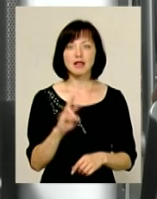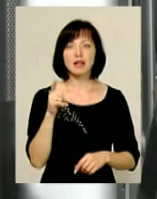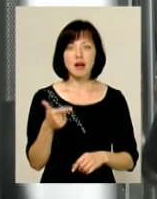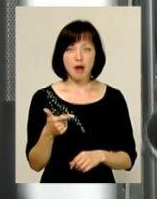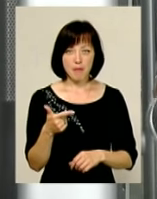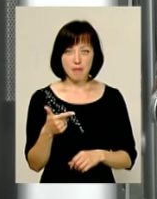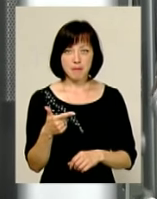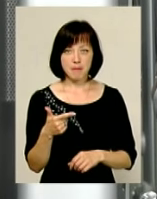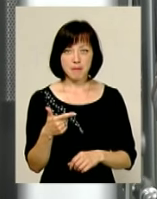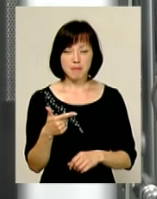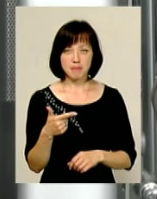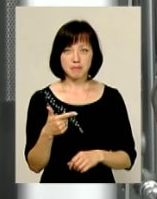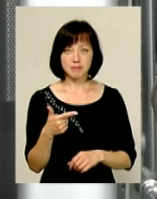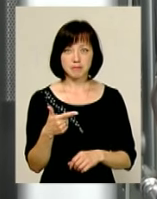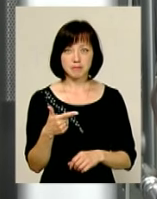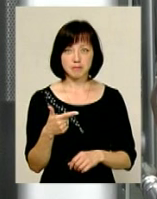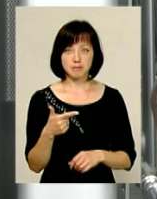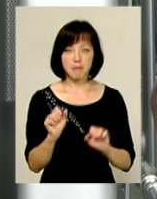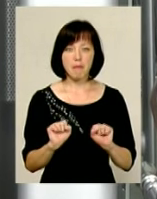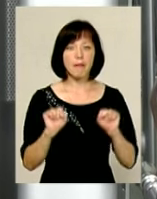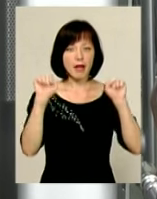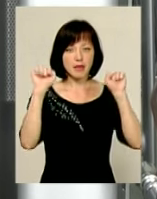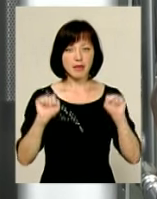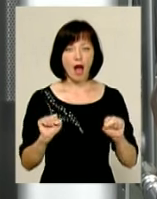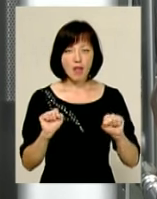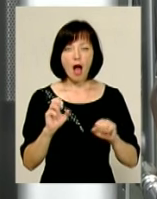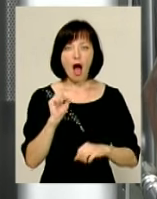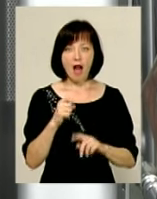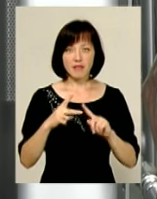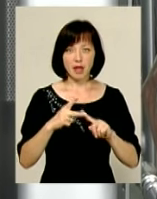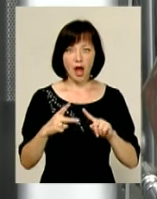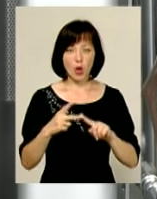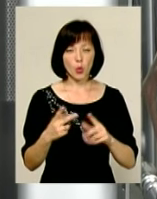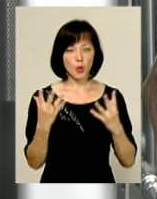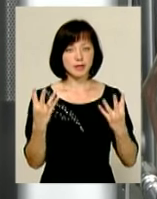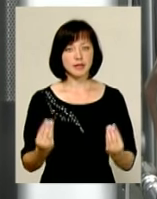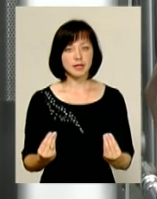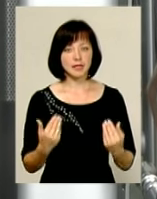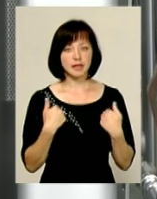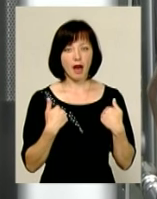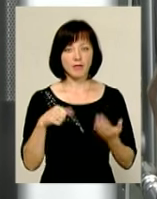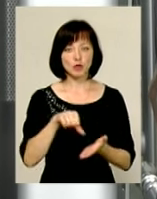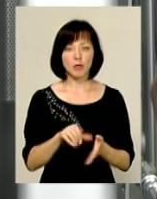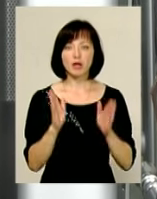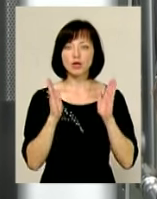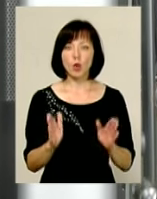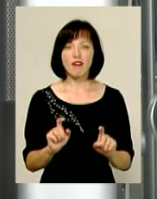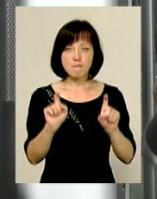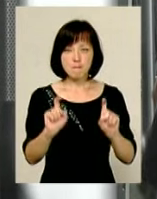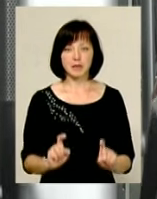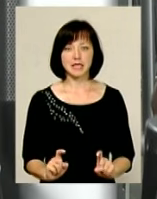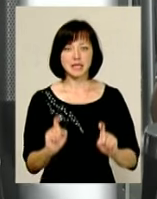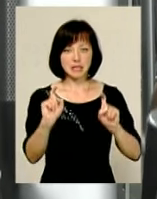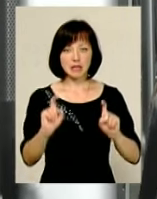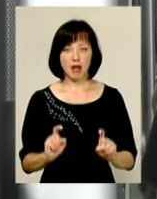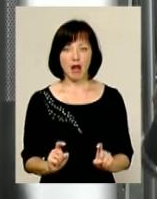поднял. Вот. А во втором на второй день я выступал только в приседаниях. А